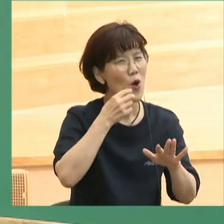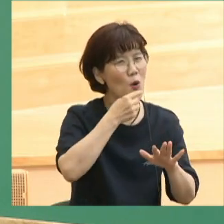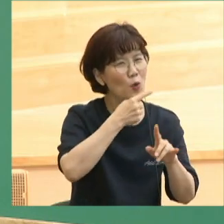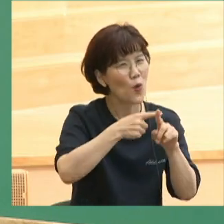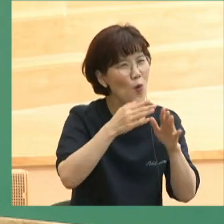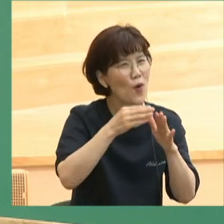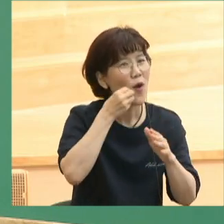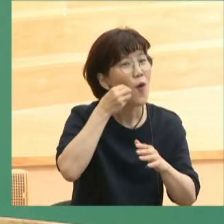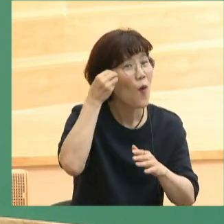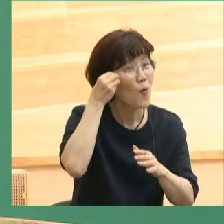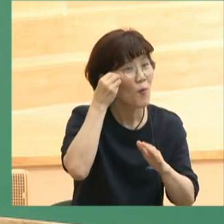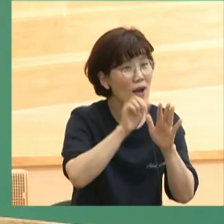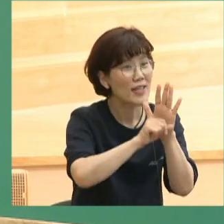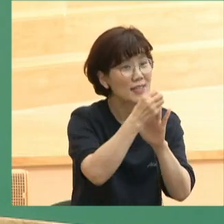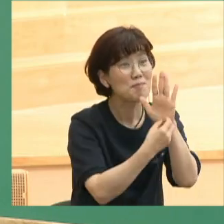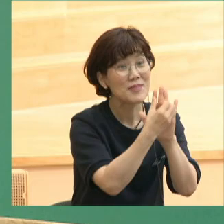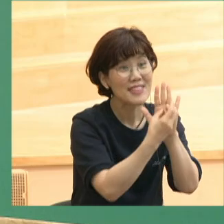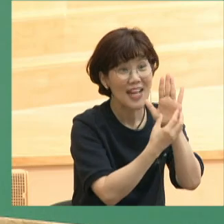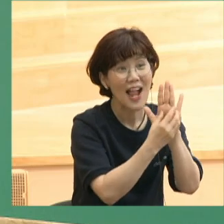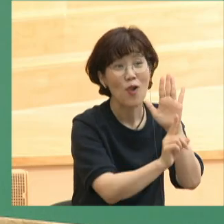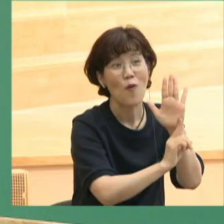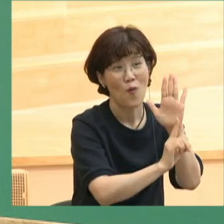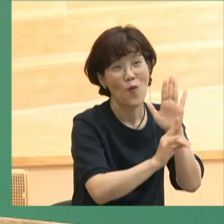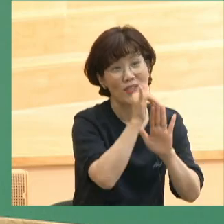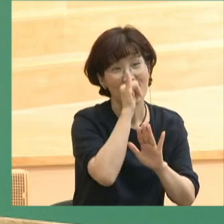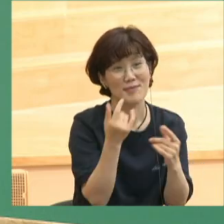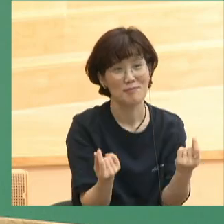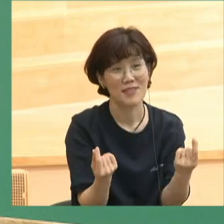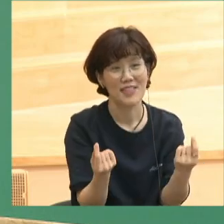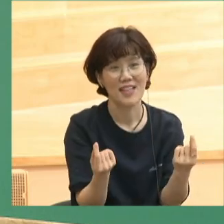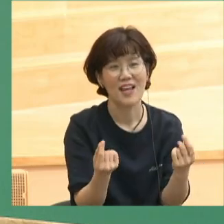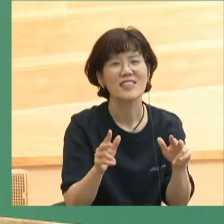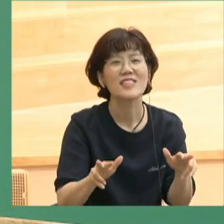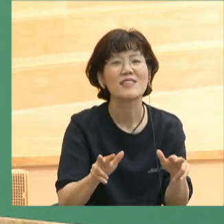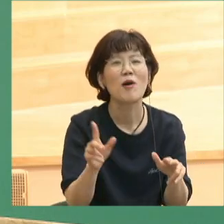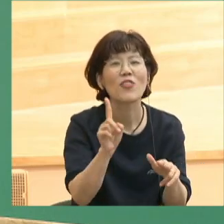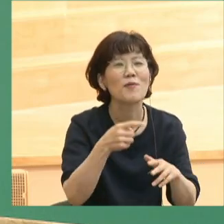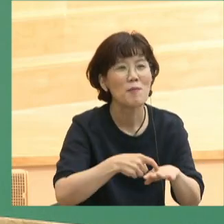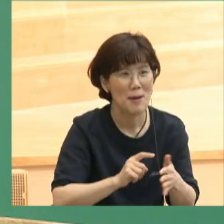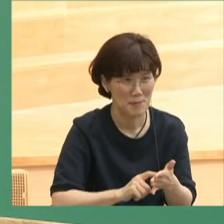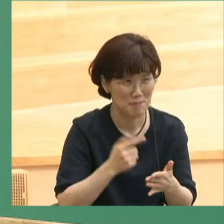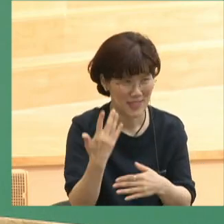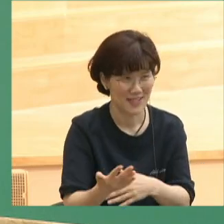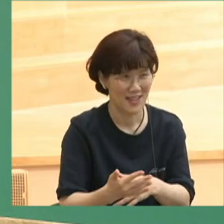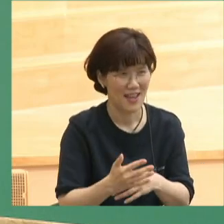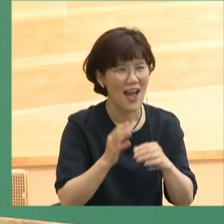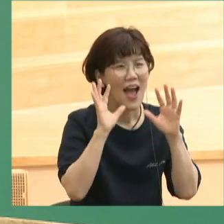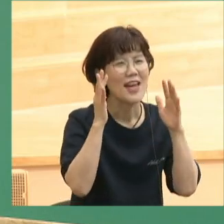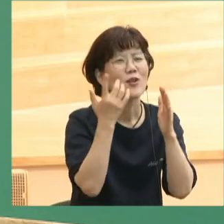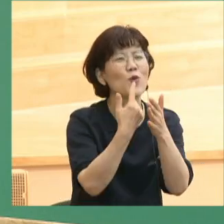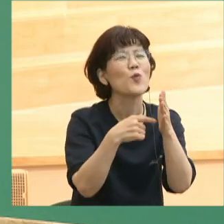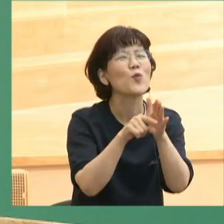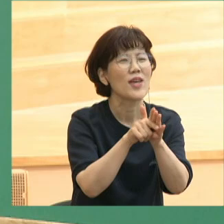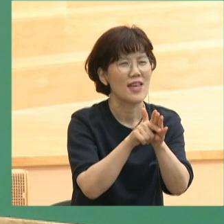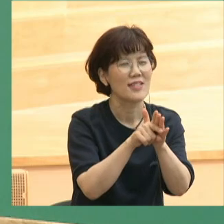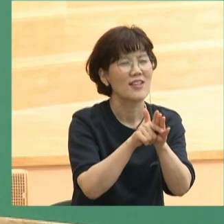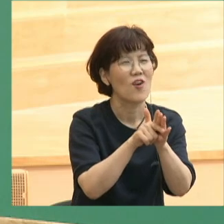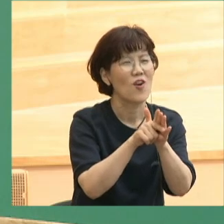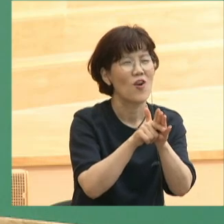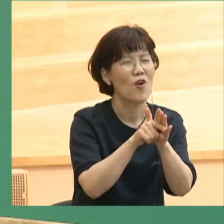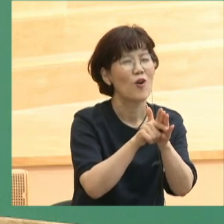공개 입찰 공고도 다 나왔어요. 어떤 마음으로? 지금은 다음 세대를 위해 심을